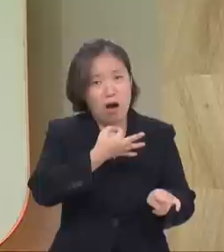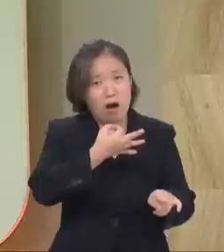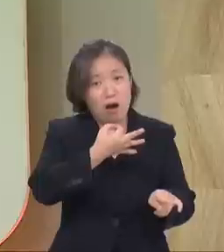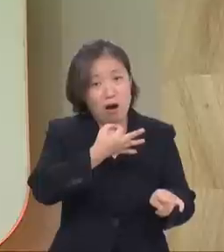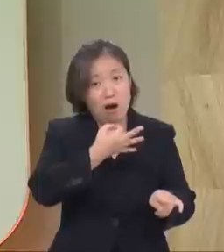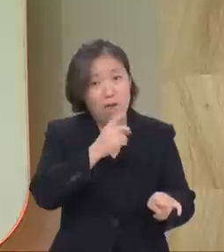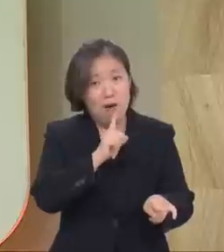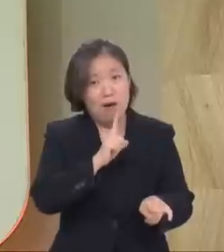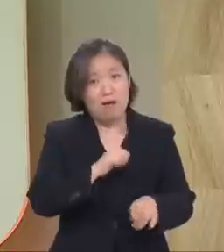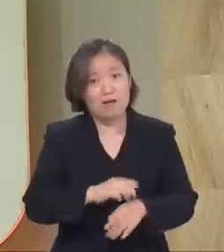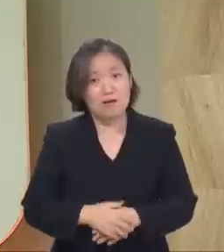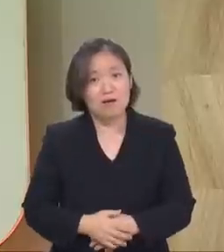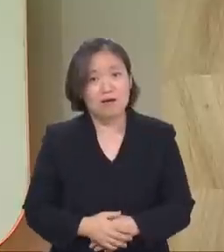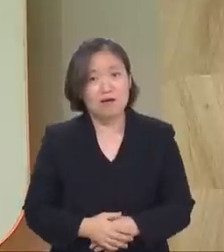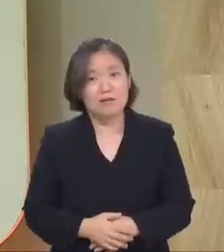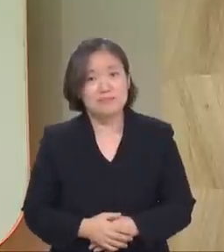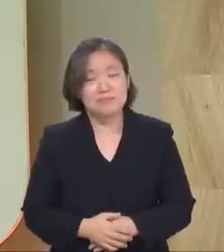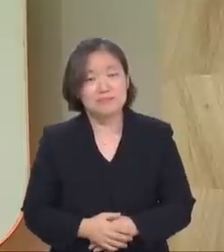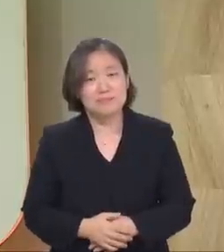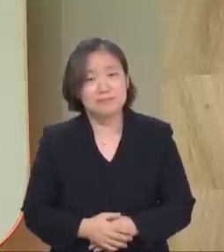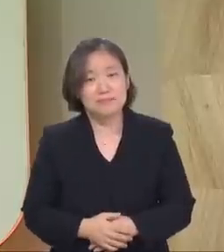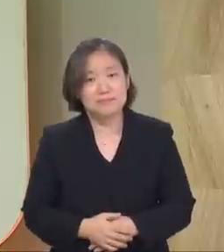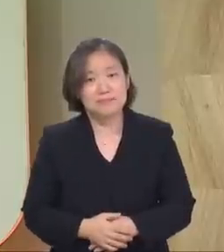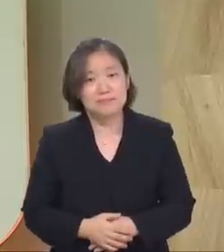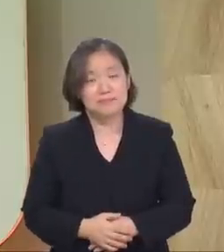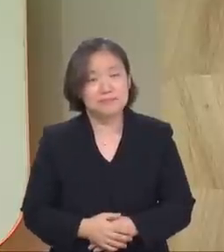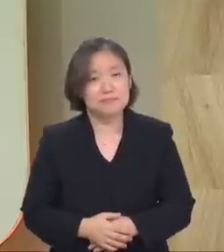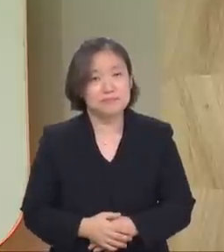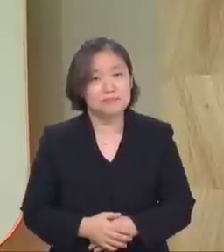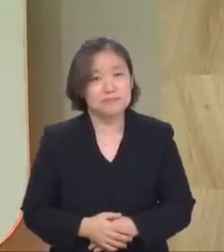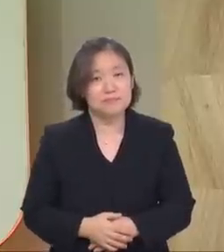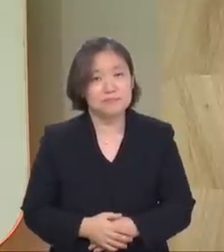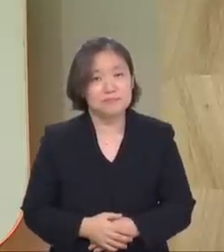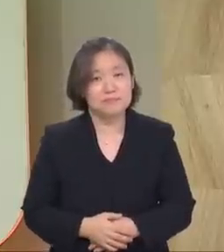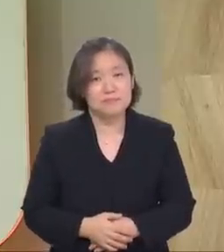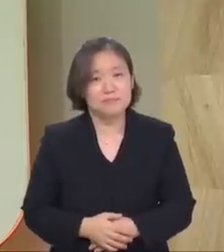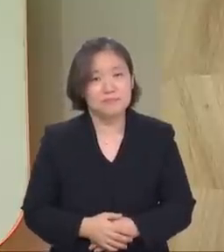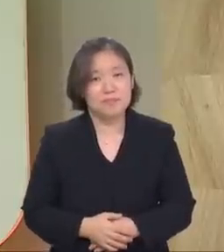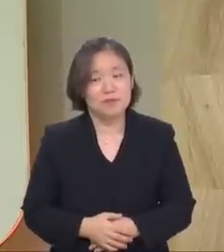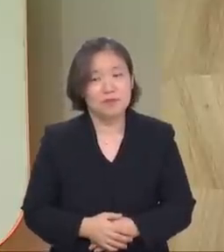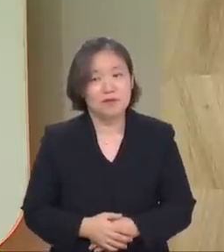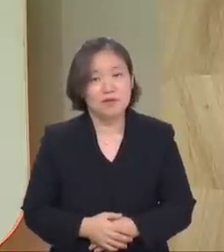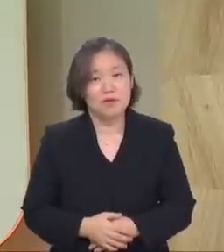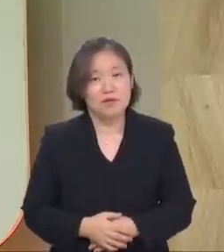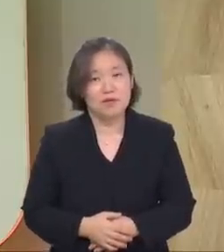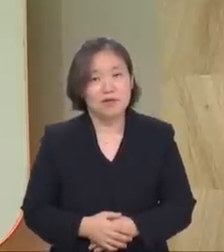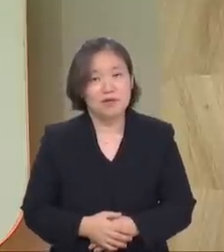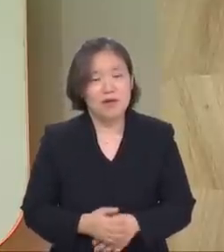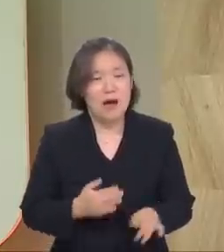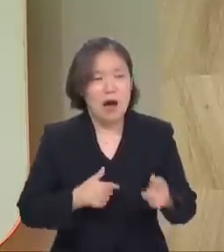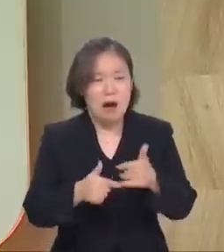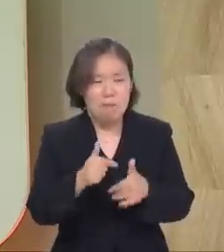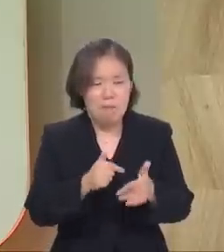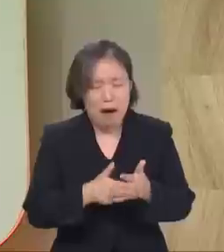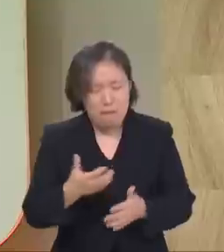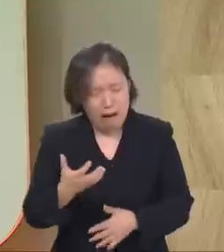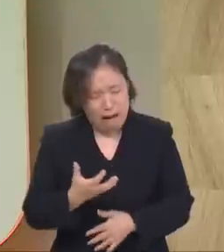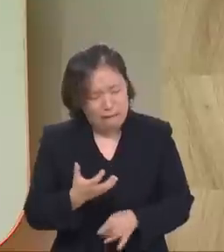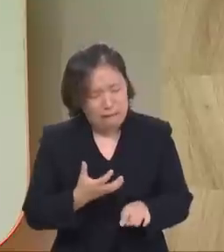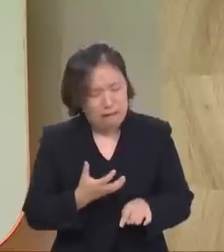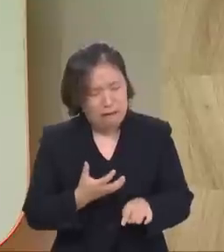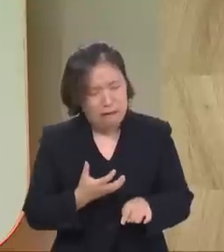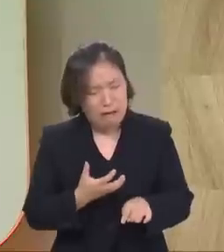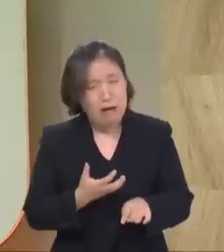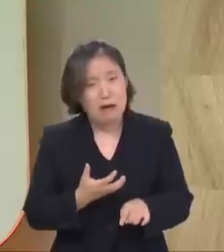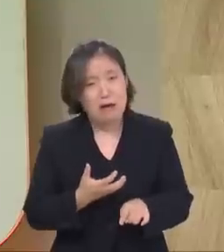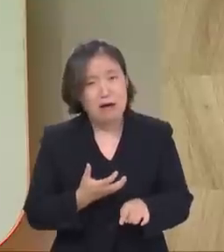원망의 소리를 그렇게 이제 토해내면서 그렇게 찢어지는 가슴을 부여잡았다고